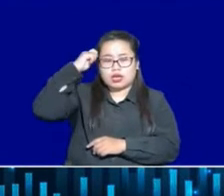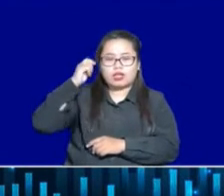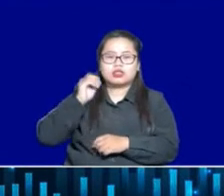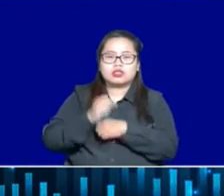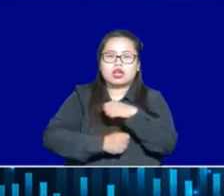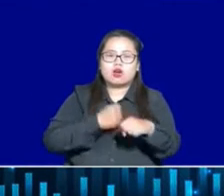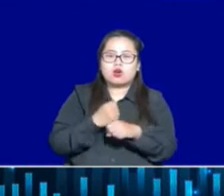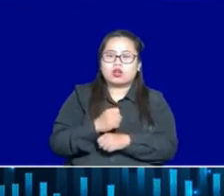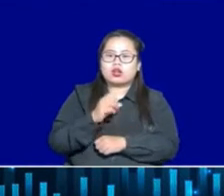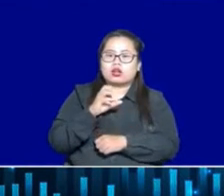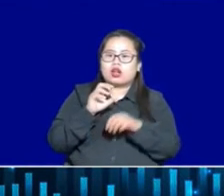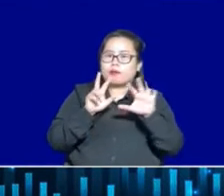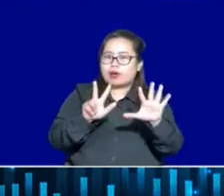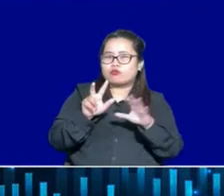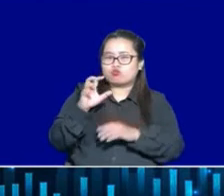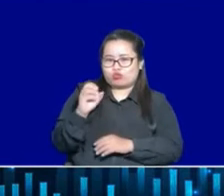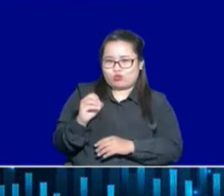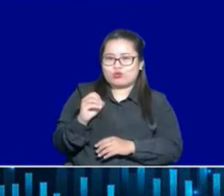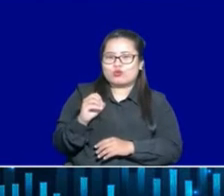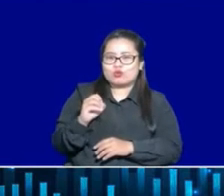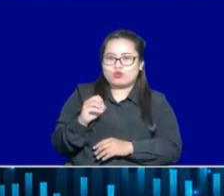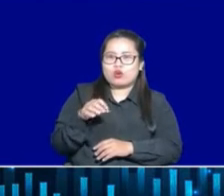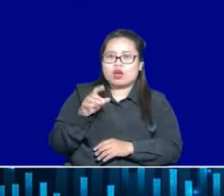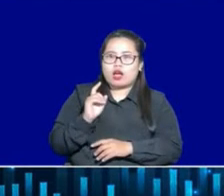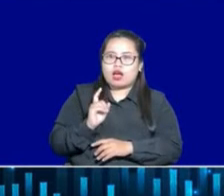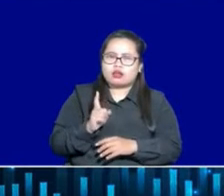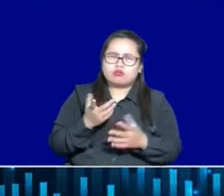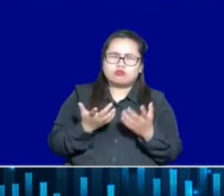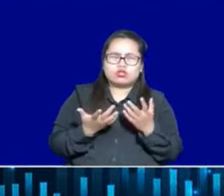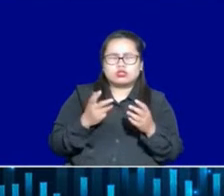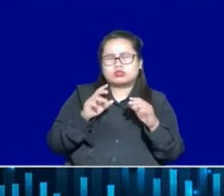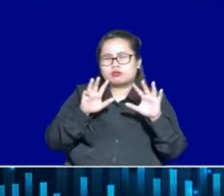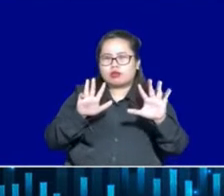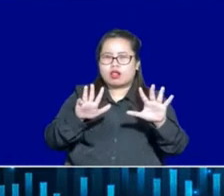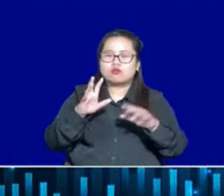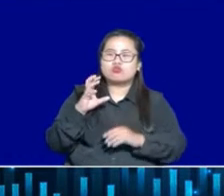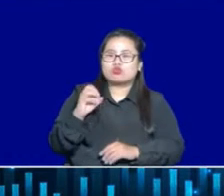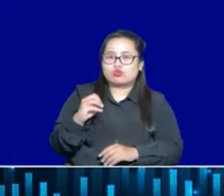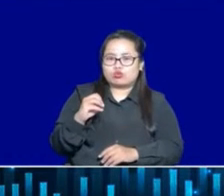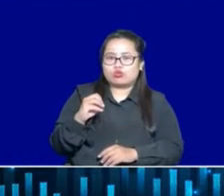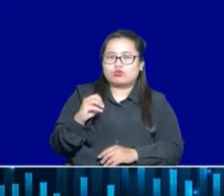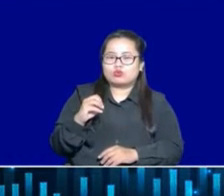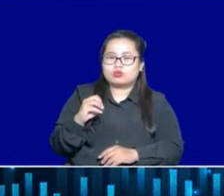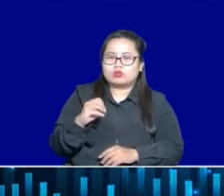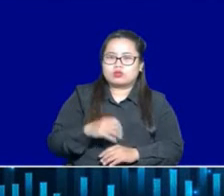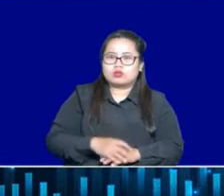80-an ada, dan 90-an